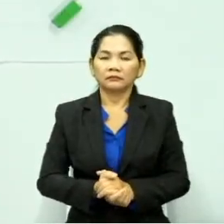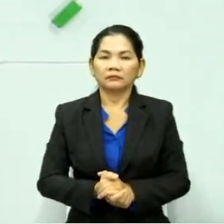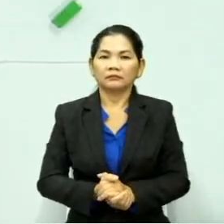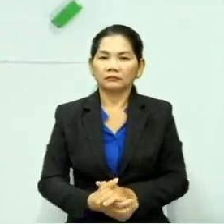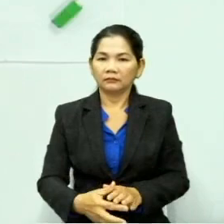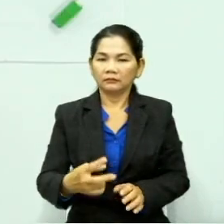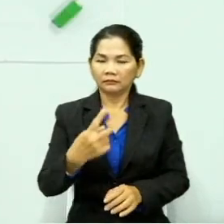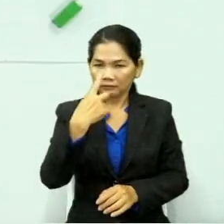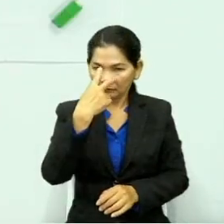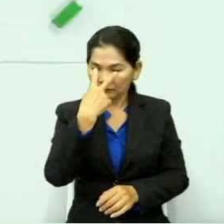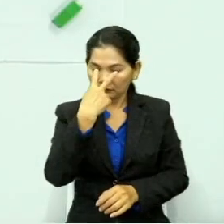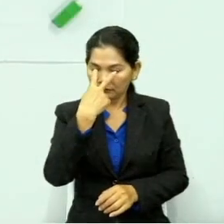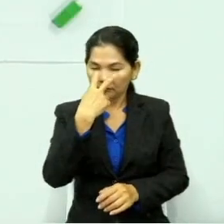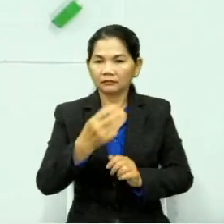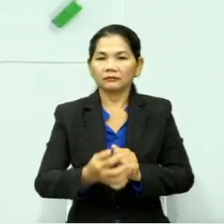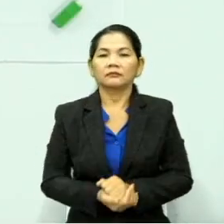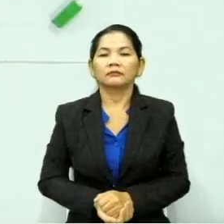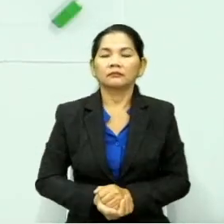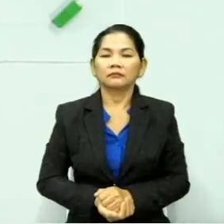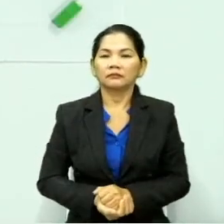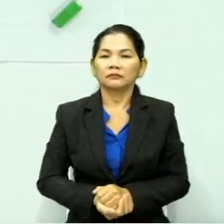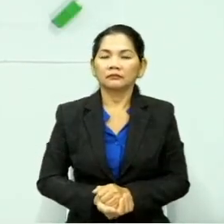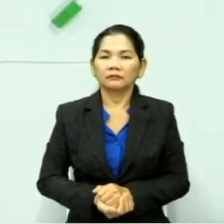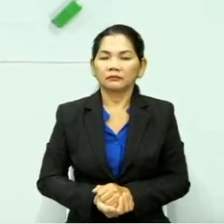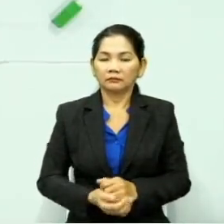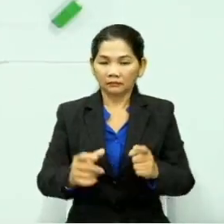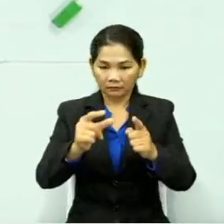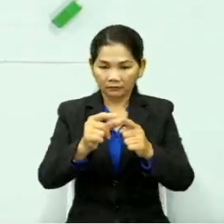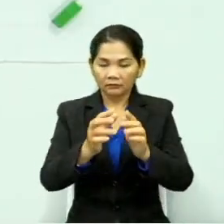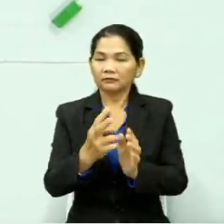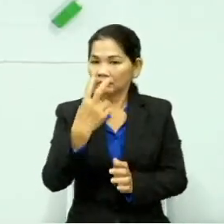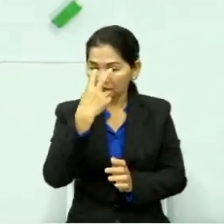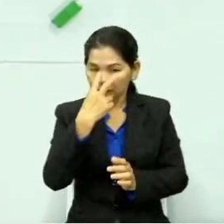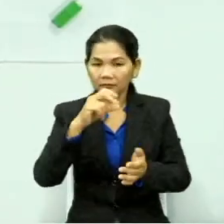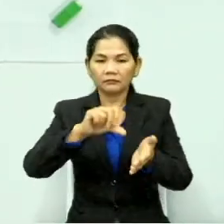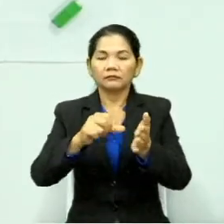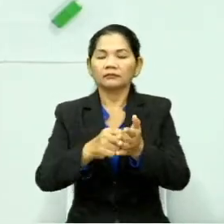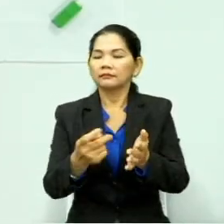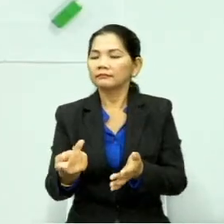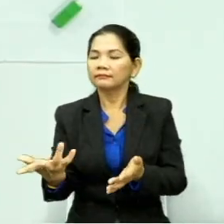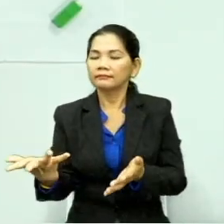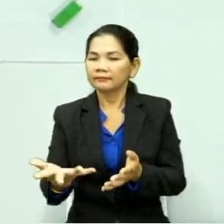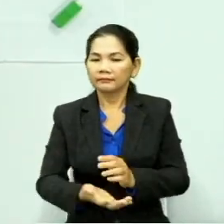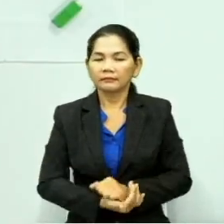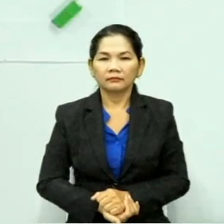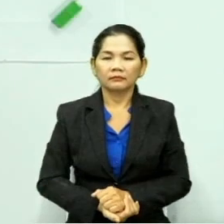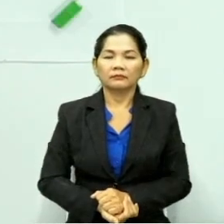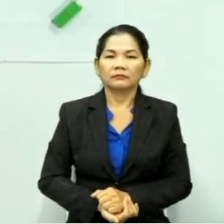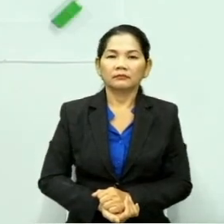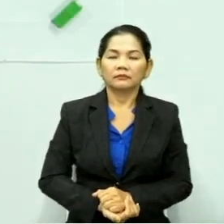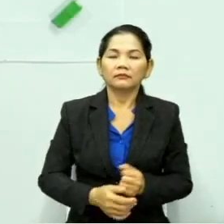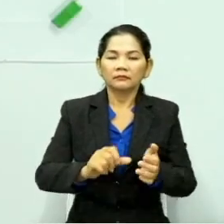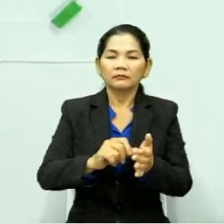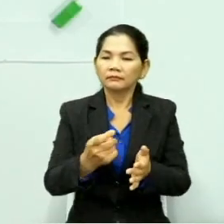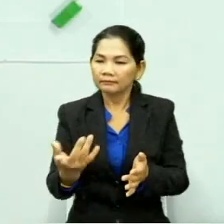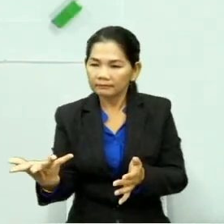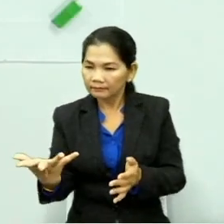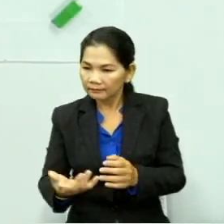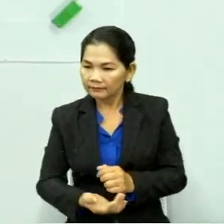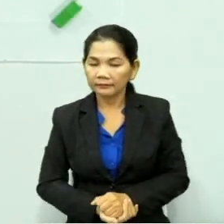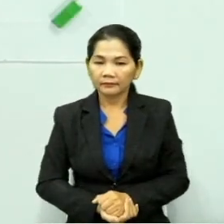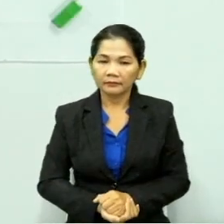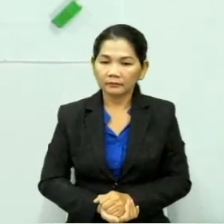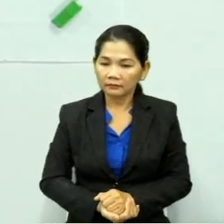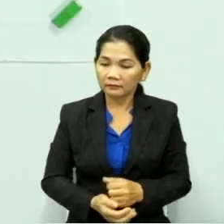nết ra chàng chẳng còn đăng tế tao về và chẳng nạ sạp nè chàng miên này đấy mà đệt chàng mới con còn